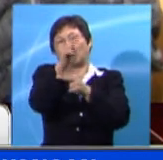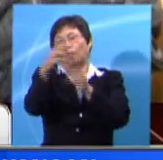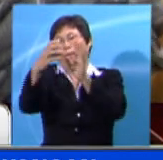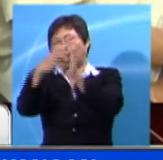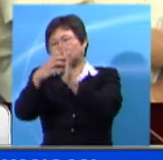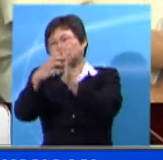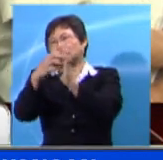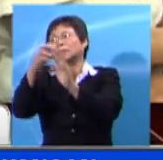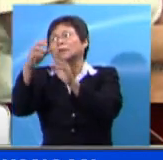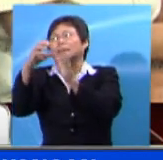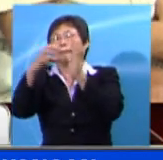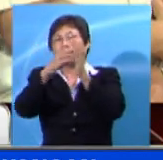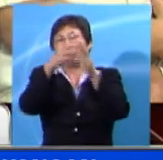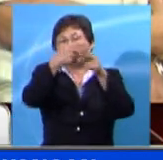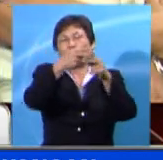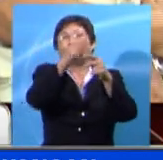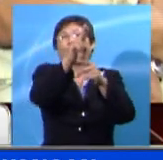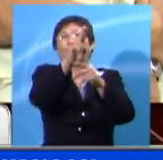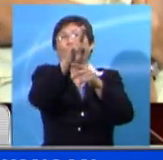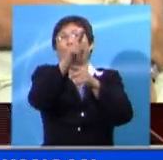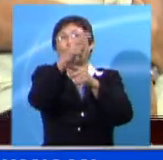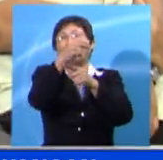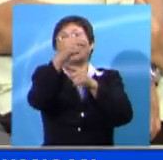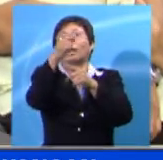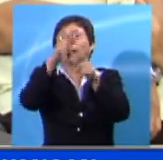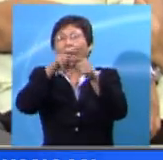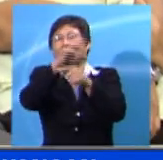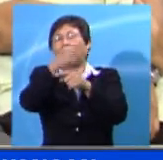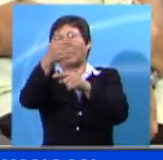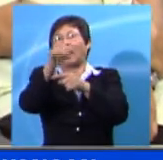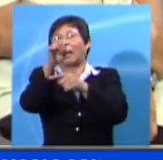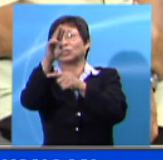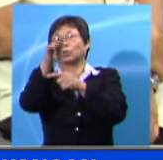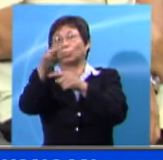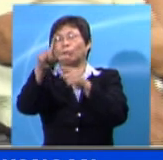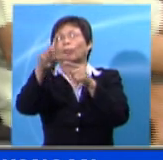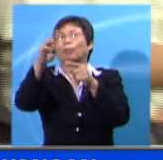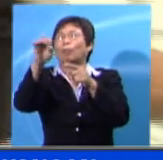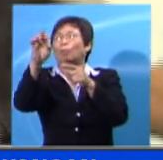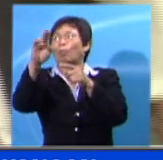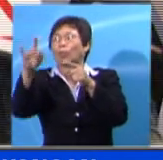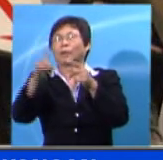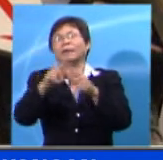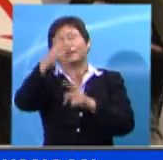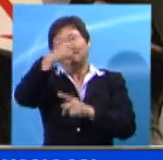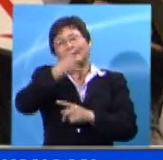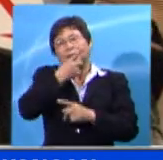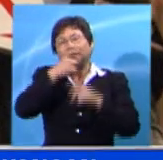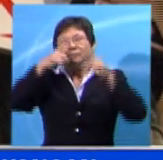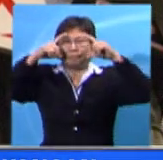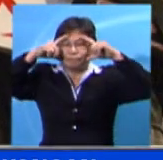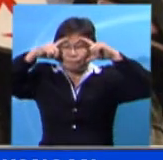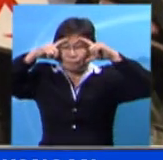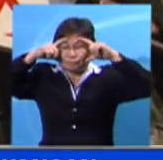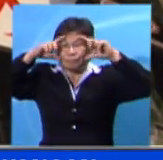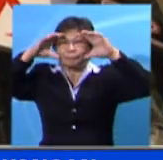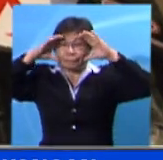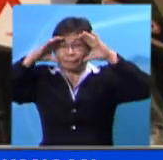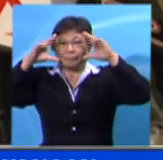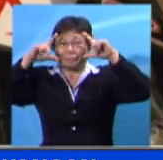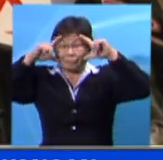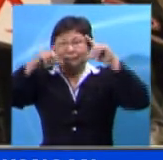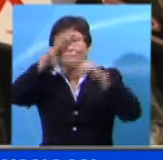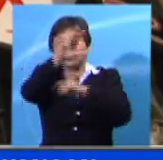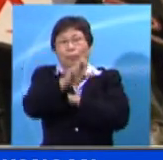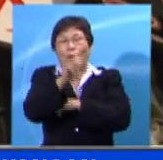iaitu saari sungip hulu Klang dan hasnul Baharuddin Adun morib Datin seri Dr Wan Azizah mendakwa 30